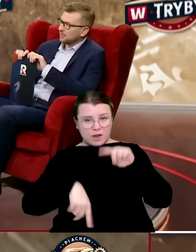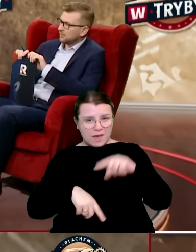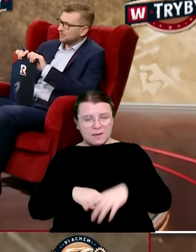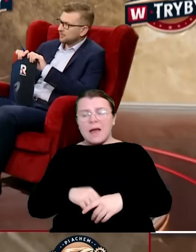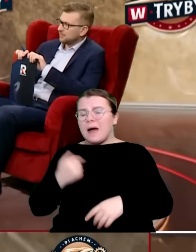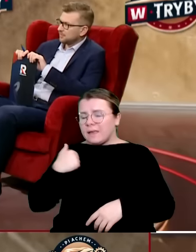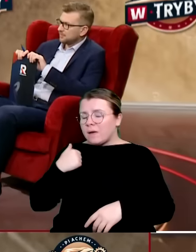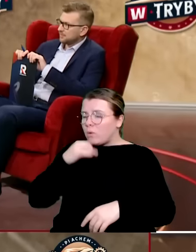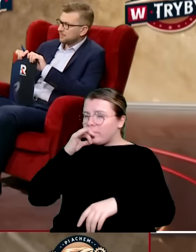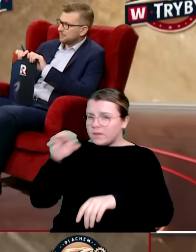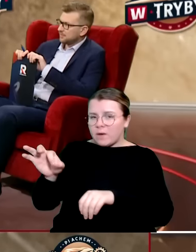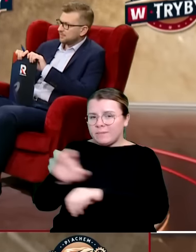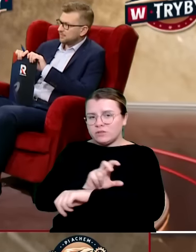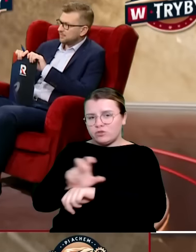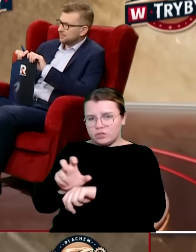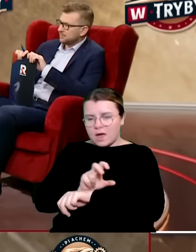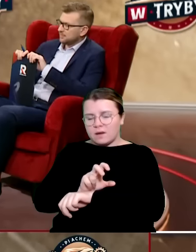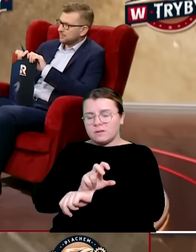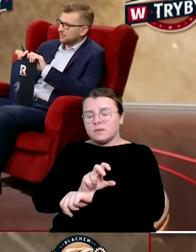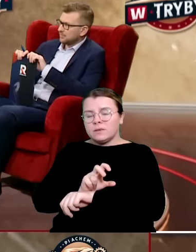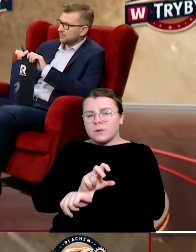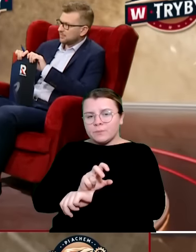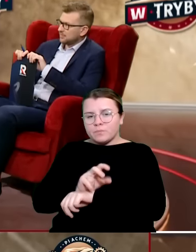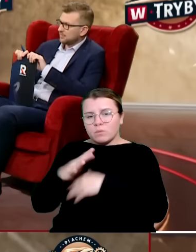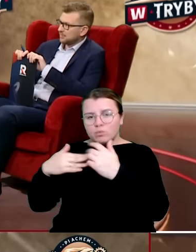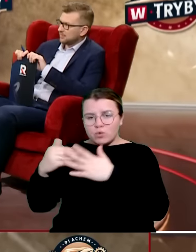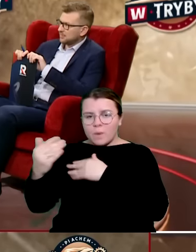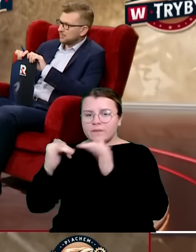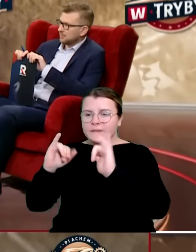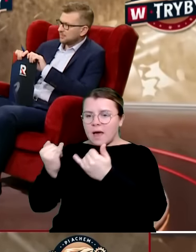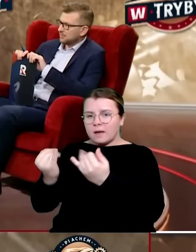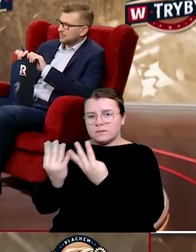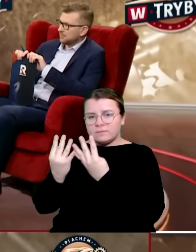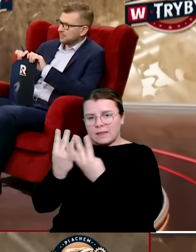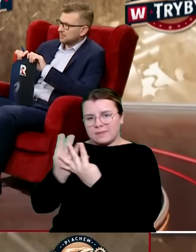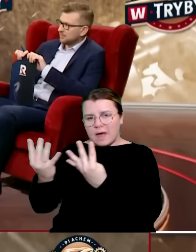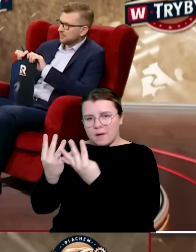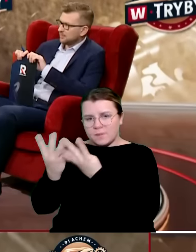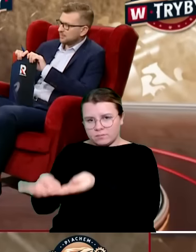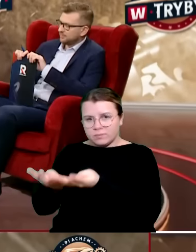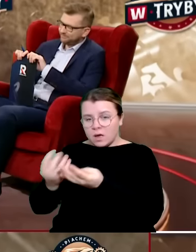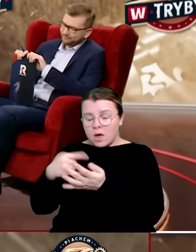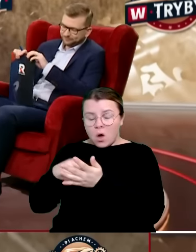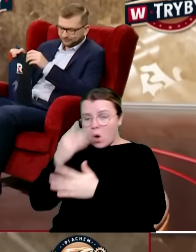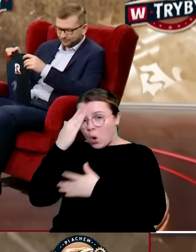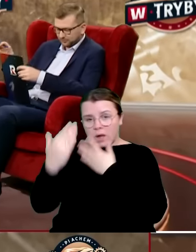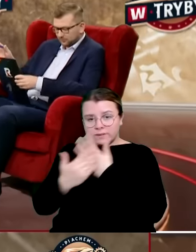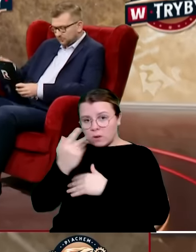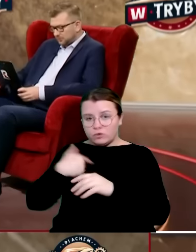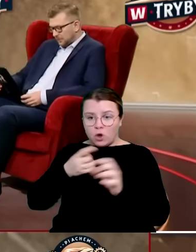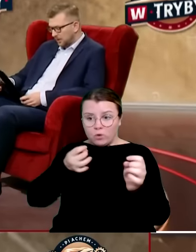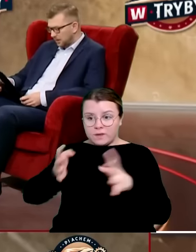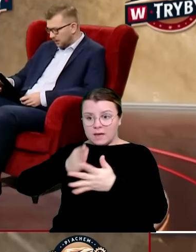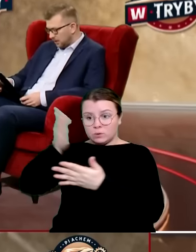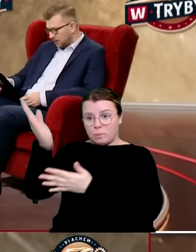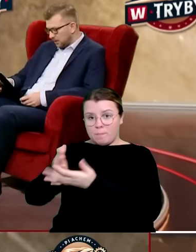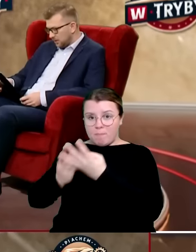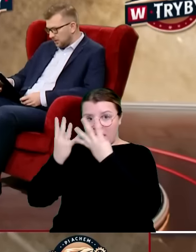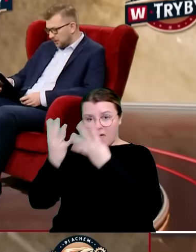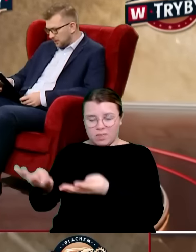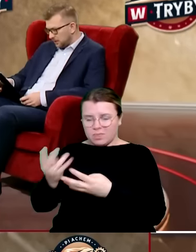tych budowli hydrotechnicznych i mówił, że ta tama nie pęka tak od razu, tak, że leci,